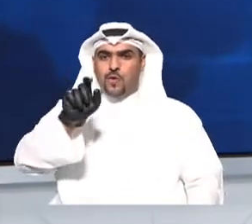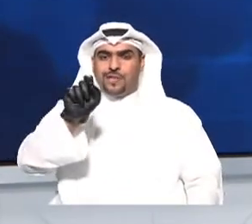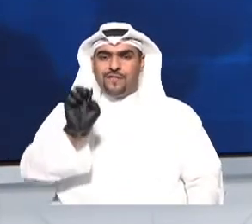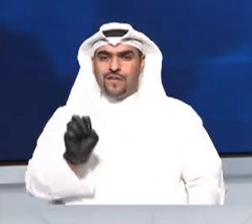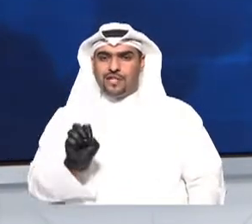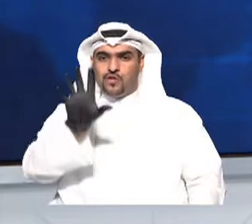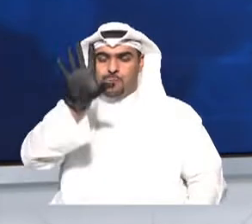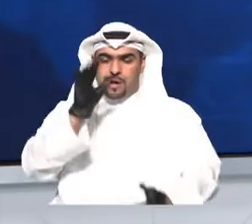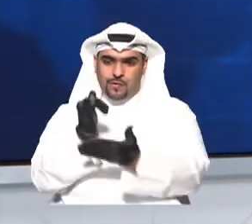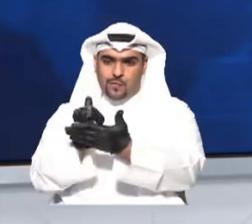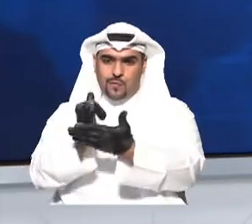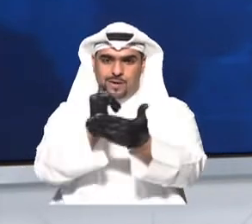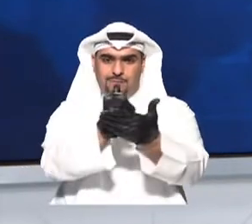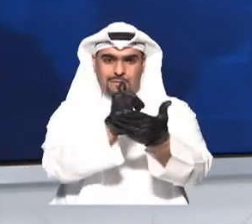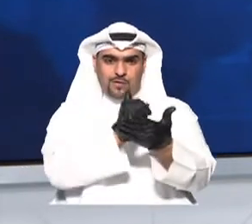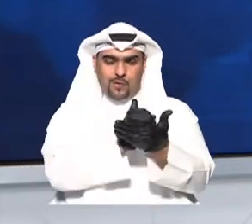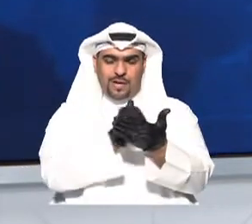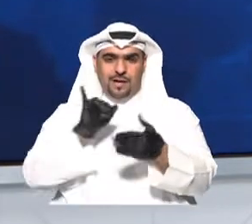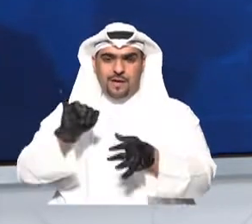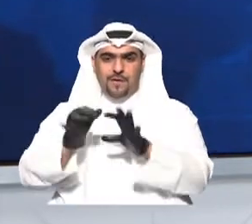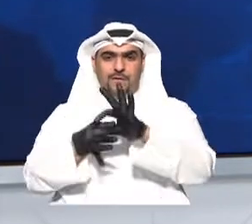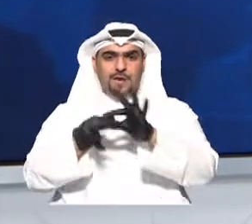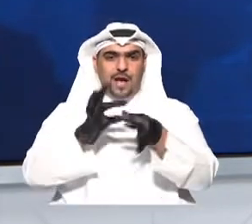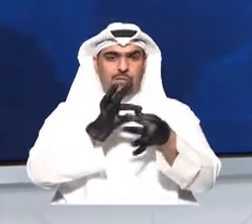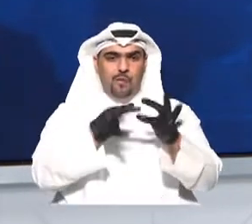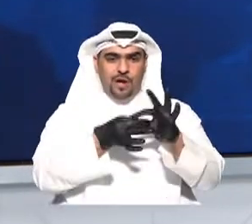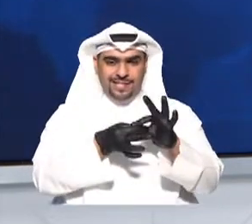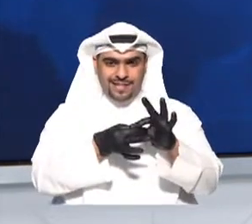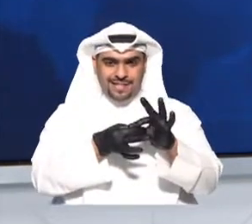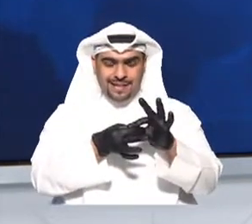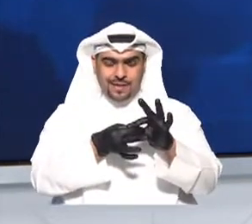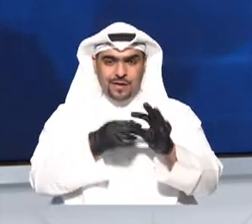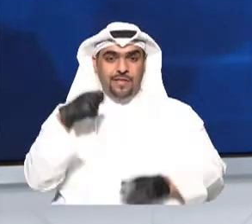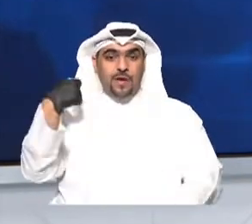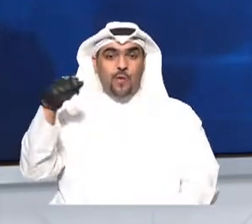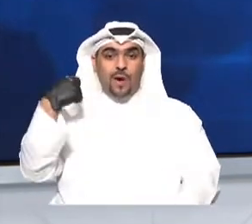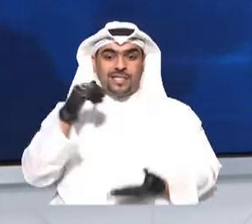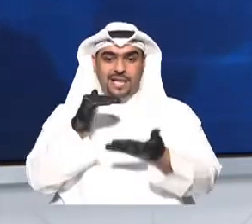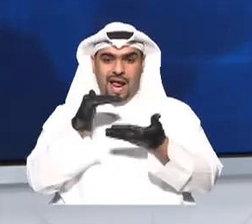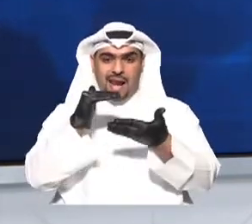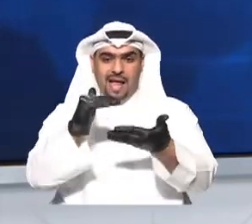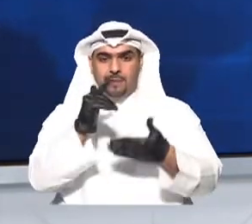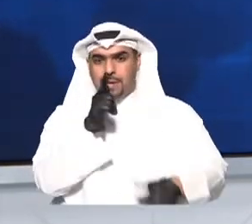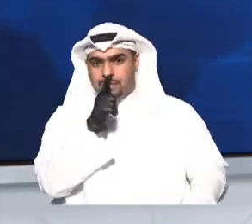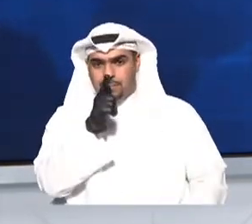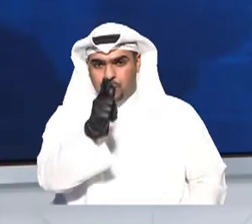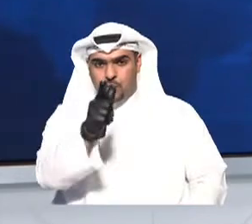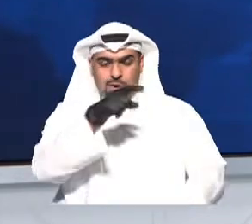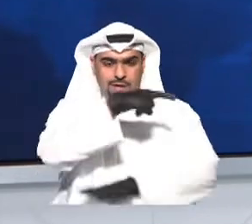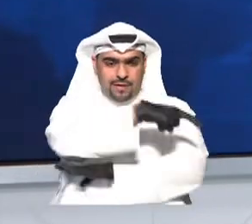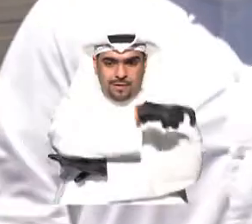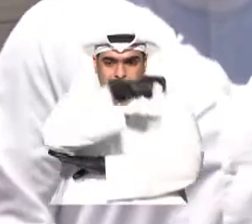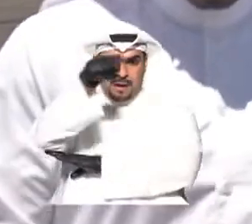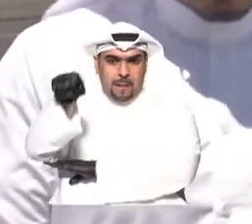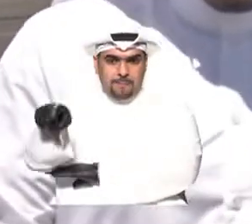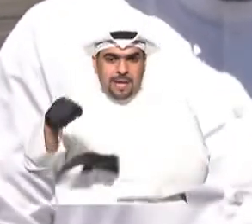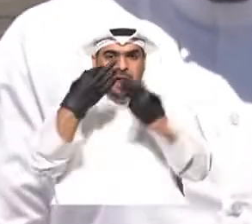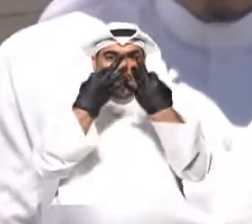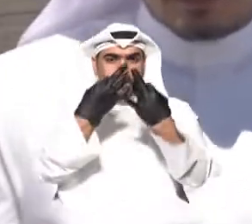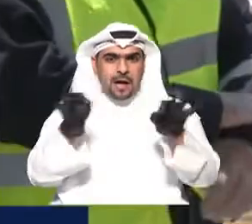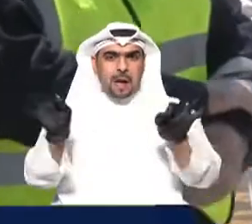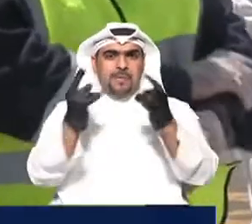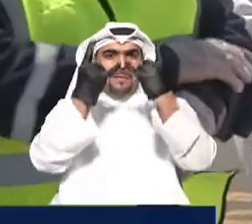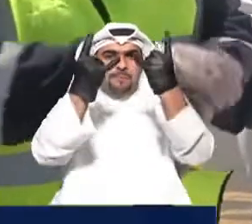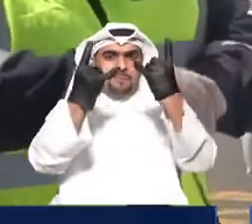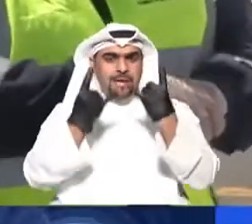وكبار المسؤولين بالمؤسسة. وأكد الحريص على أن الموانئ التجارية تعمل بكامل طاقتها التشغيلية